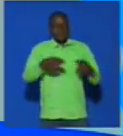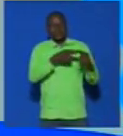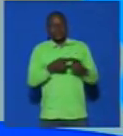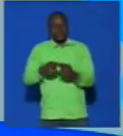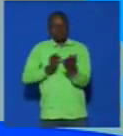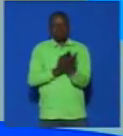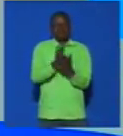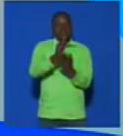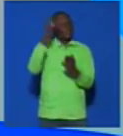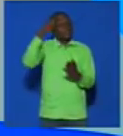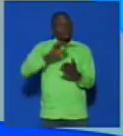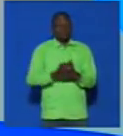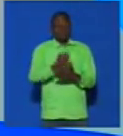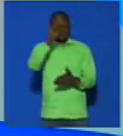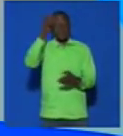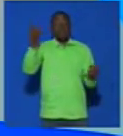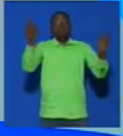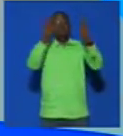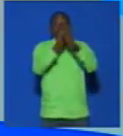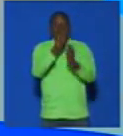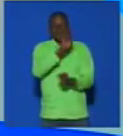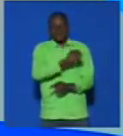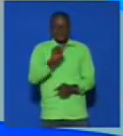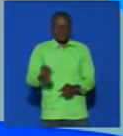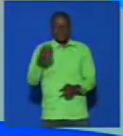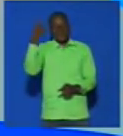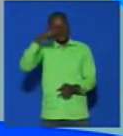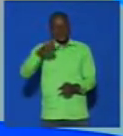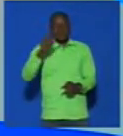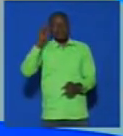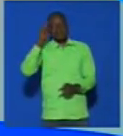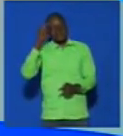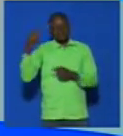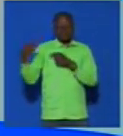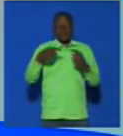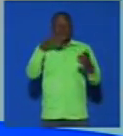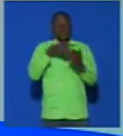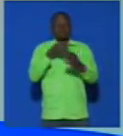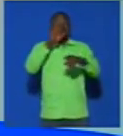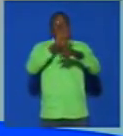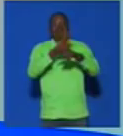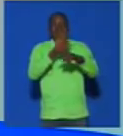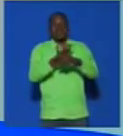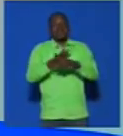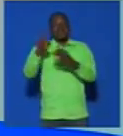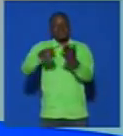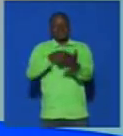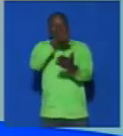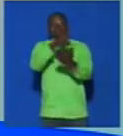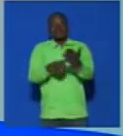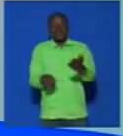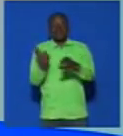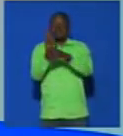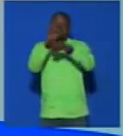des croyants du tour il dit si cette rencontre à ouagadougou pour plancher autour de la lutte et la prévention de la radicalisation et